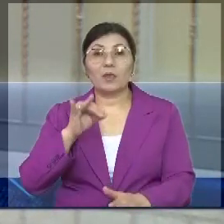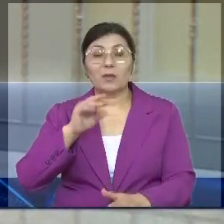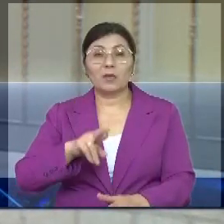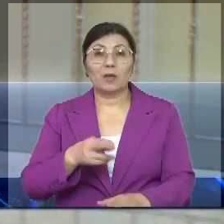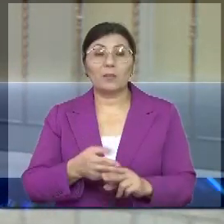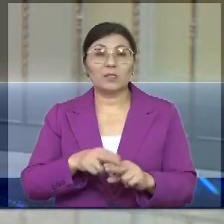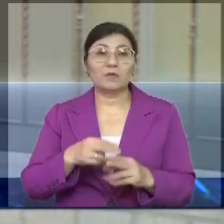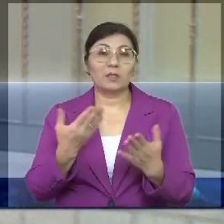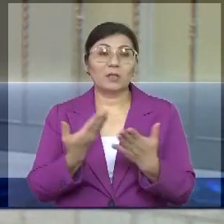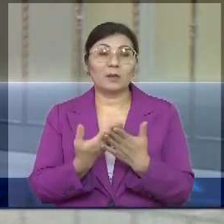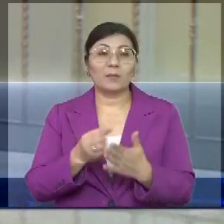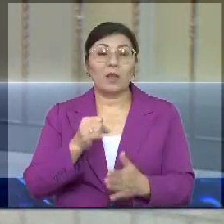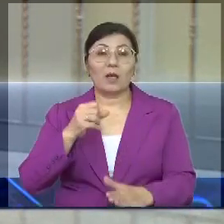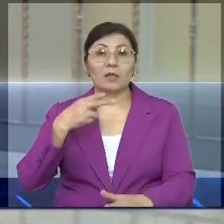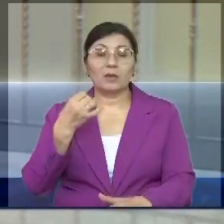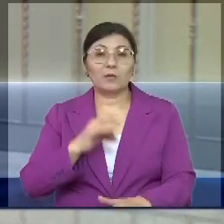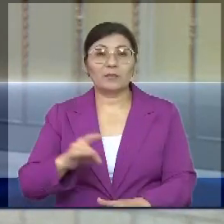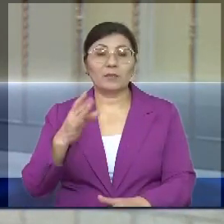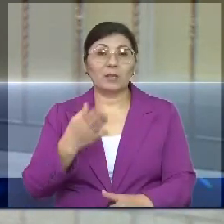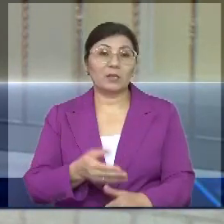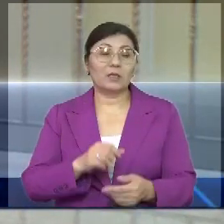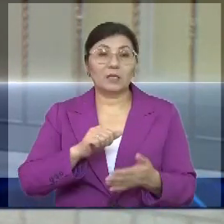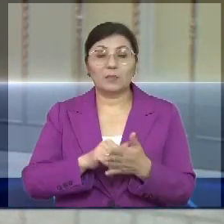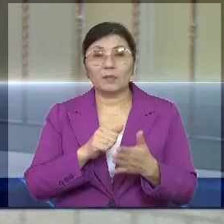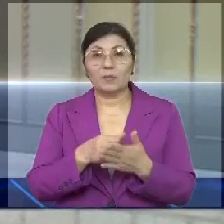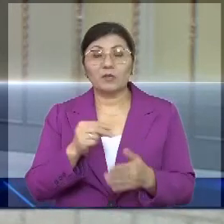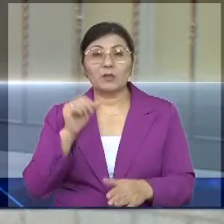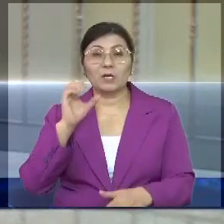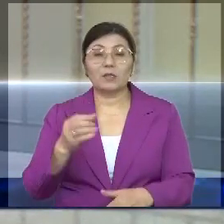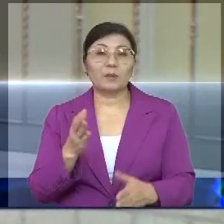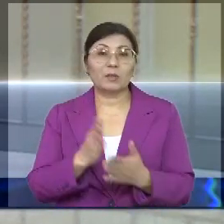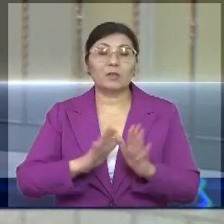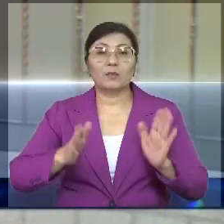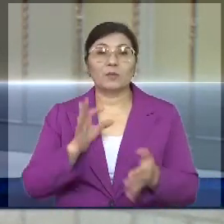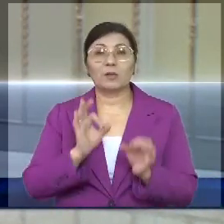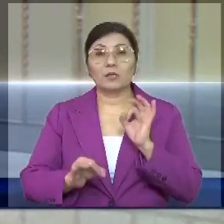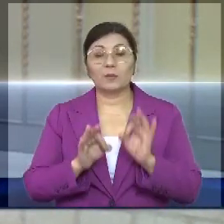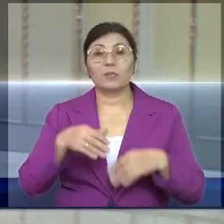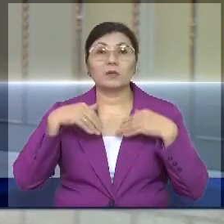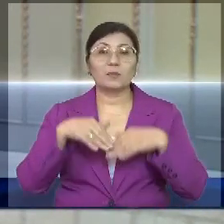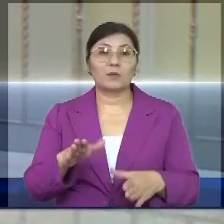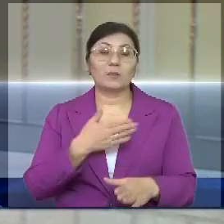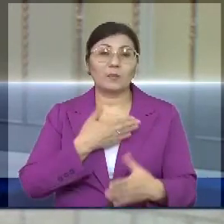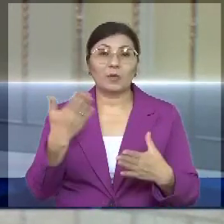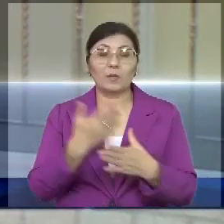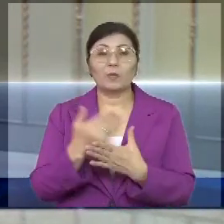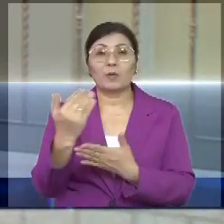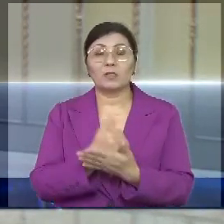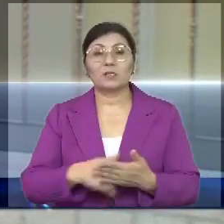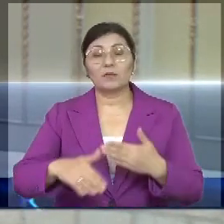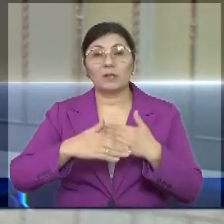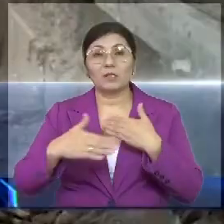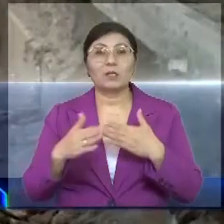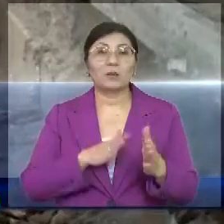они идут по антигитскому району Пока нет причин Объявлять ЧС думаем что ситуация быстро стабилизируется мы поможем собирать урожай